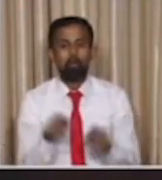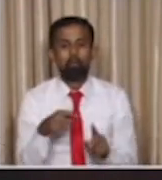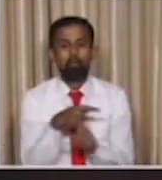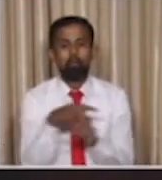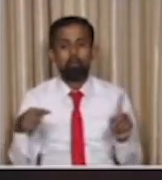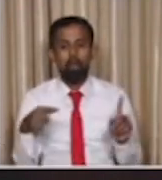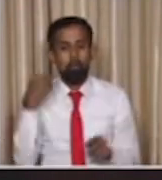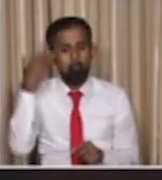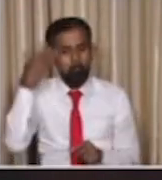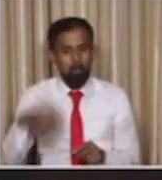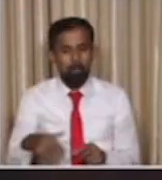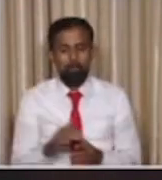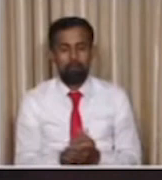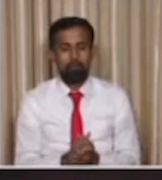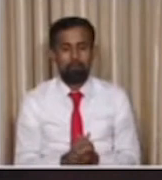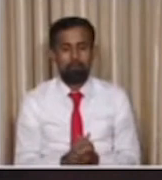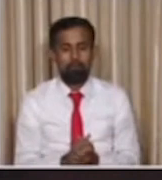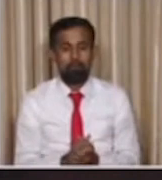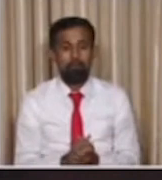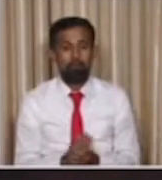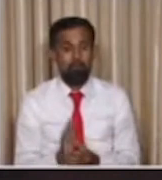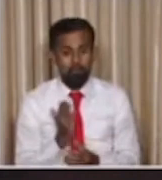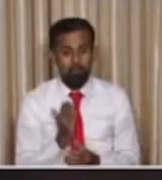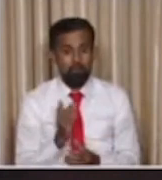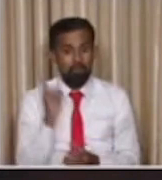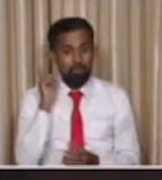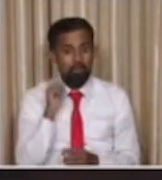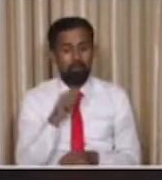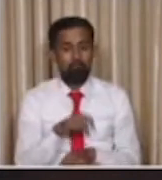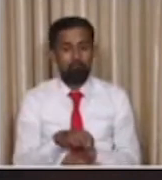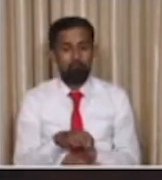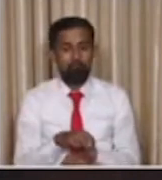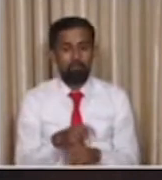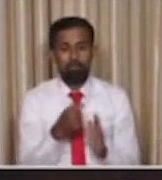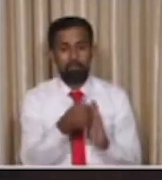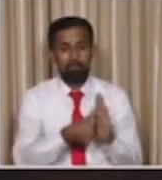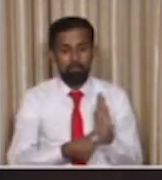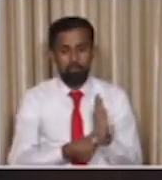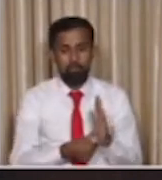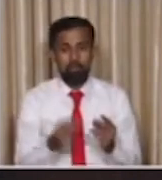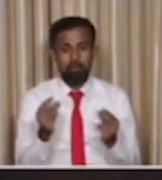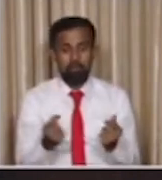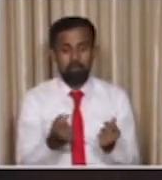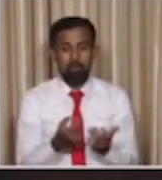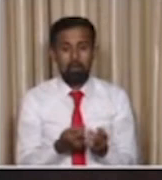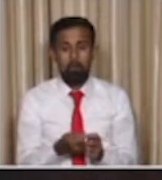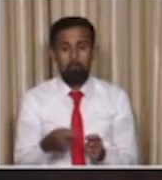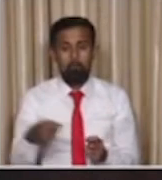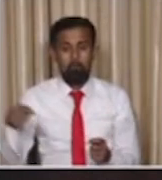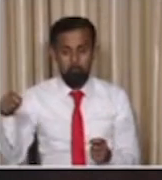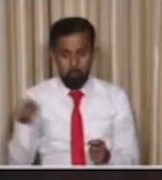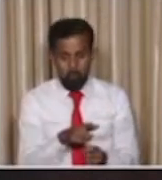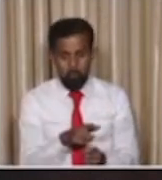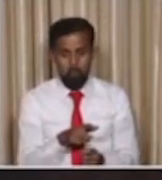භාගයක් මැරෙනවා ඒක නිසා තමයි ගරු මන්ත්‍රීතුමියනි මේ වෙලාවේ මේ පනතේ තියෙනවා හදිසි මිලදීන් ගැනීම කටයුත්තක් සිදු කළ